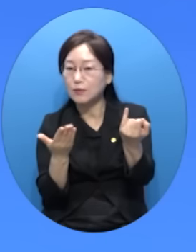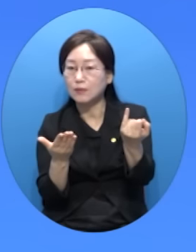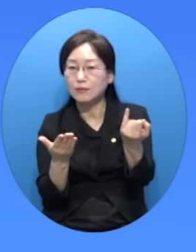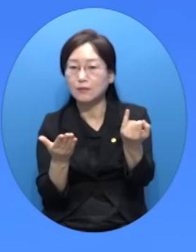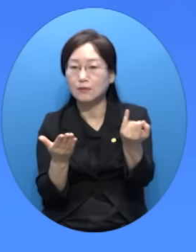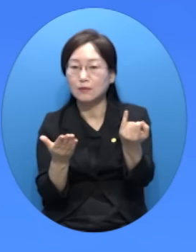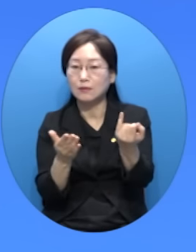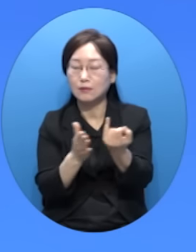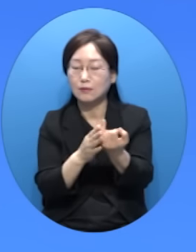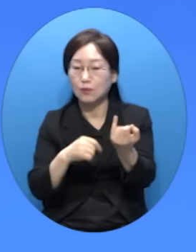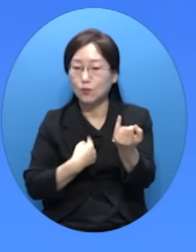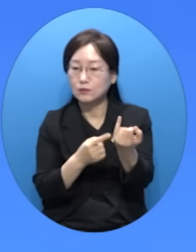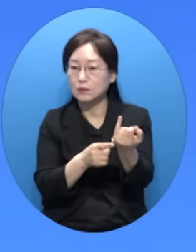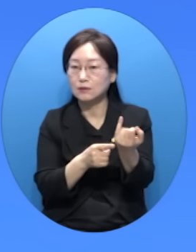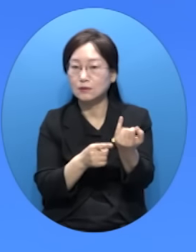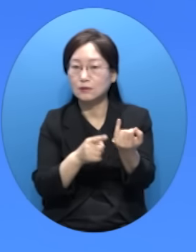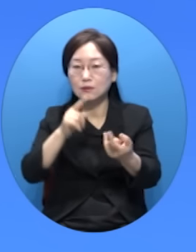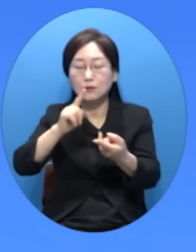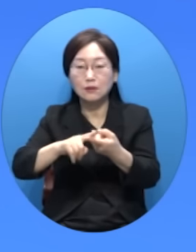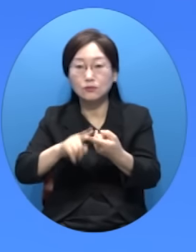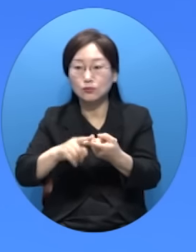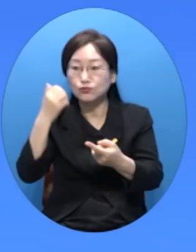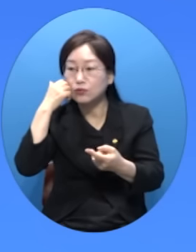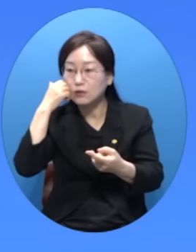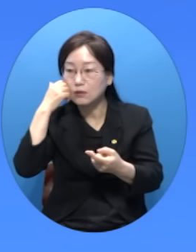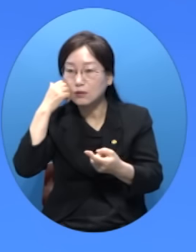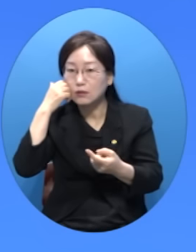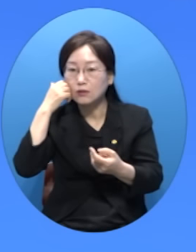홀로 남아있는 자기에 대해서는 그 누구도